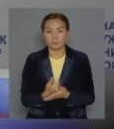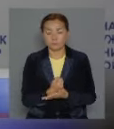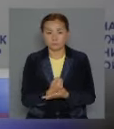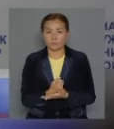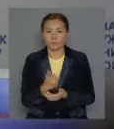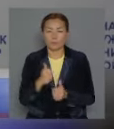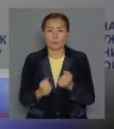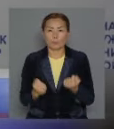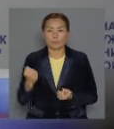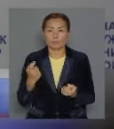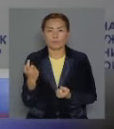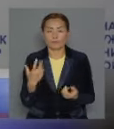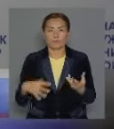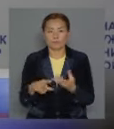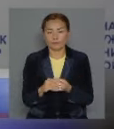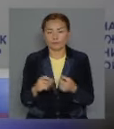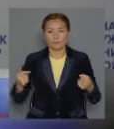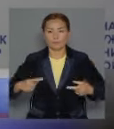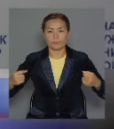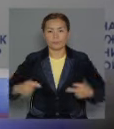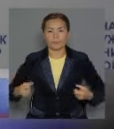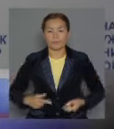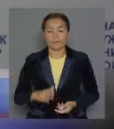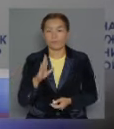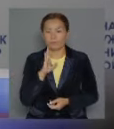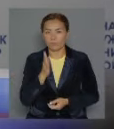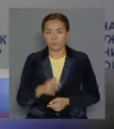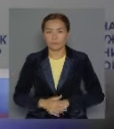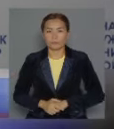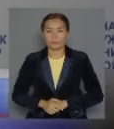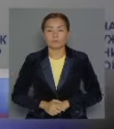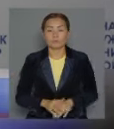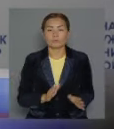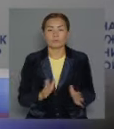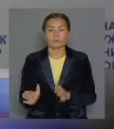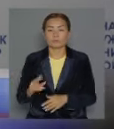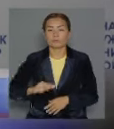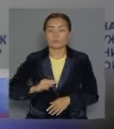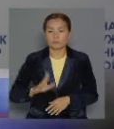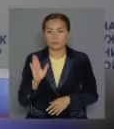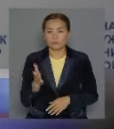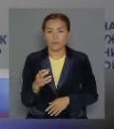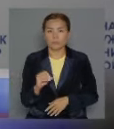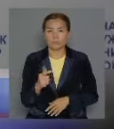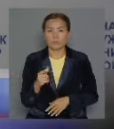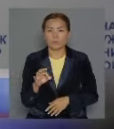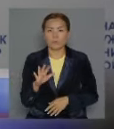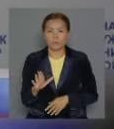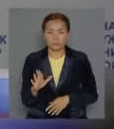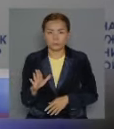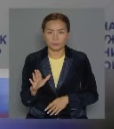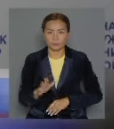әр автокөліктің иесі талаптарға сай болатын болса, бана реттеу жасалып, егов